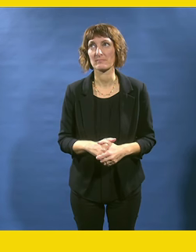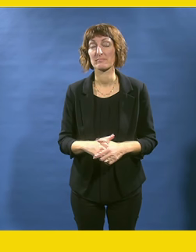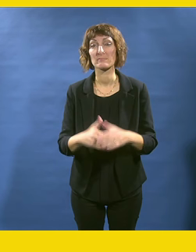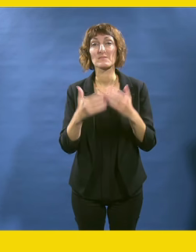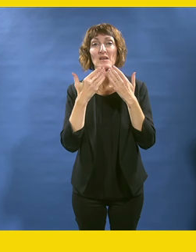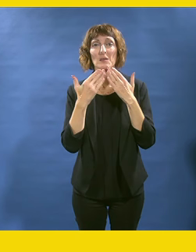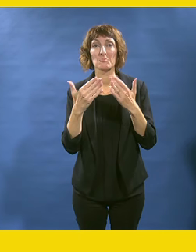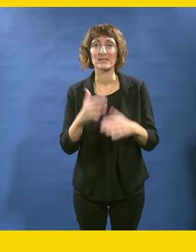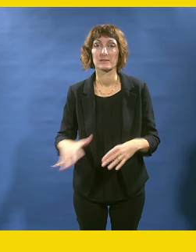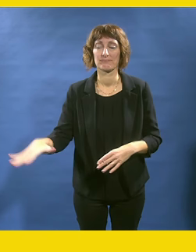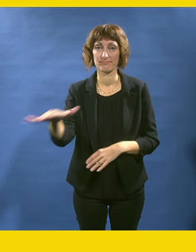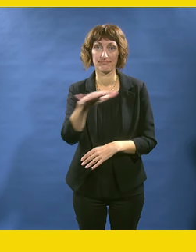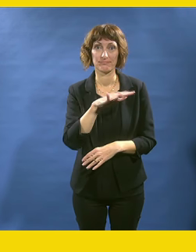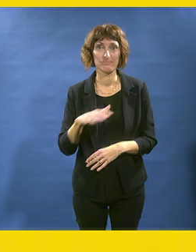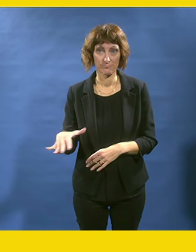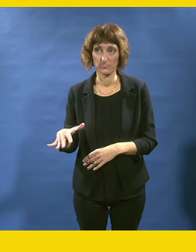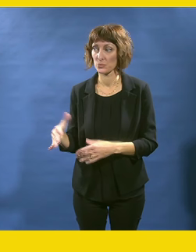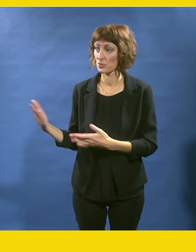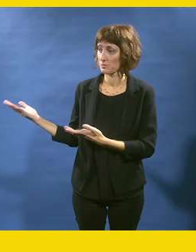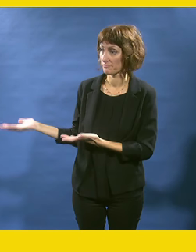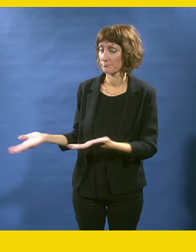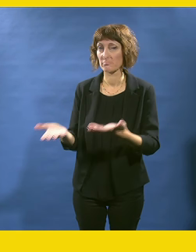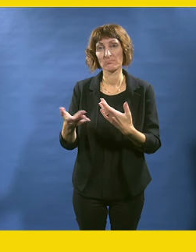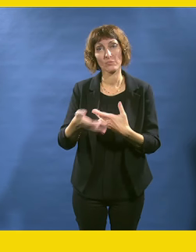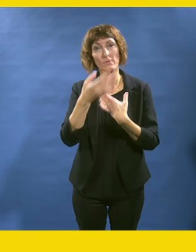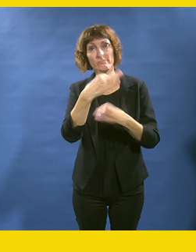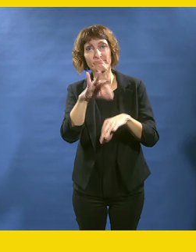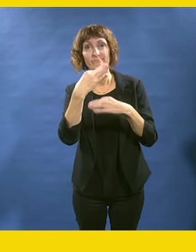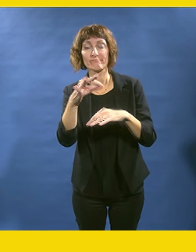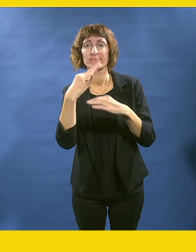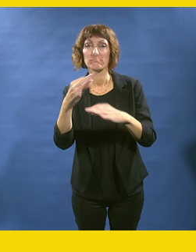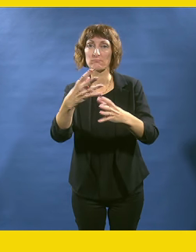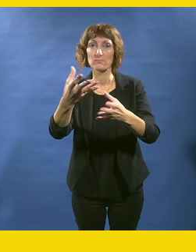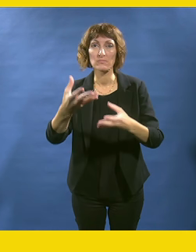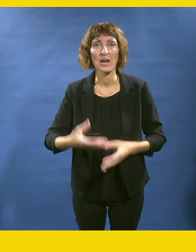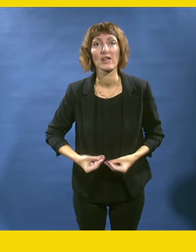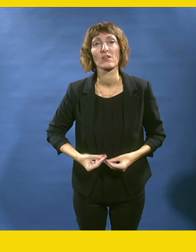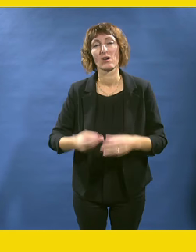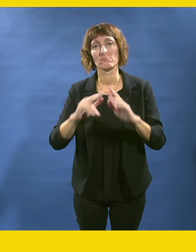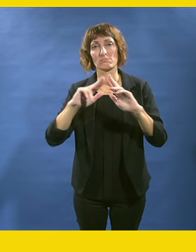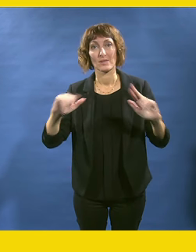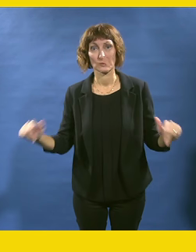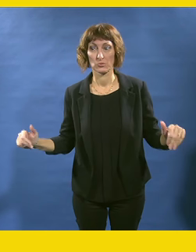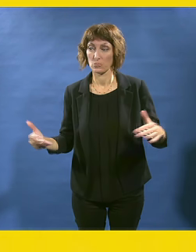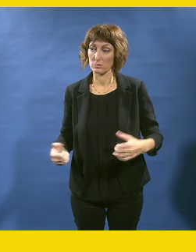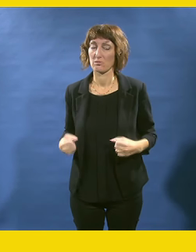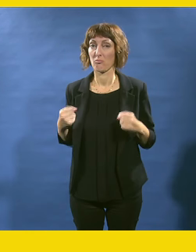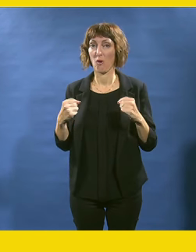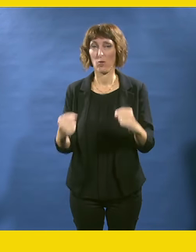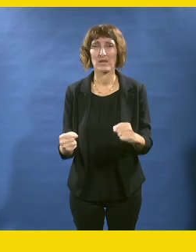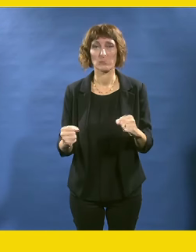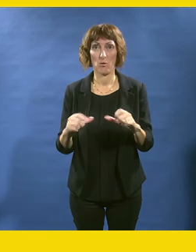Merci à toutes pour vos discours d'accueil d'introduction et votre engagement ce matin et votre présence avec nous.